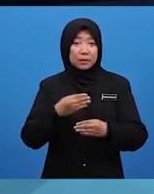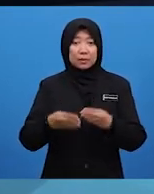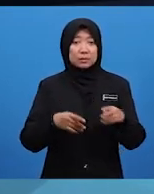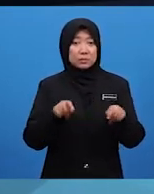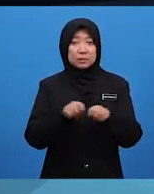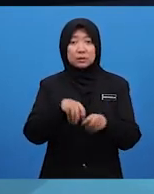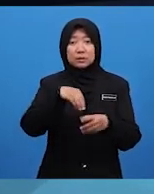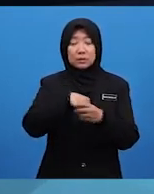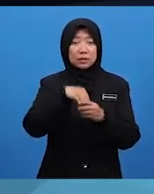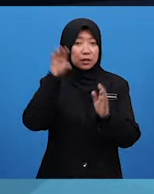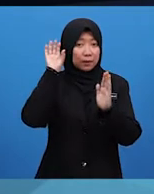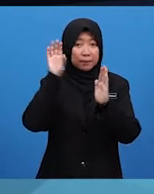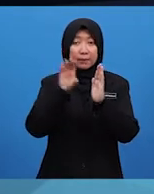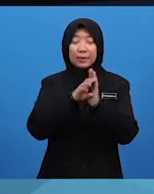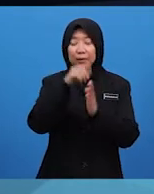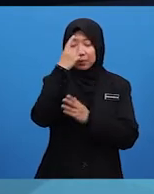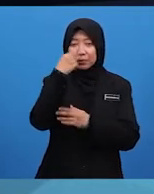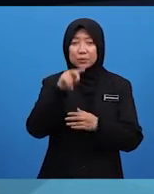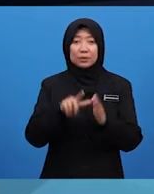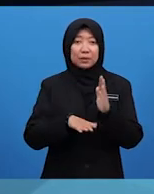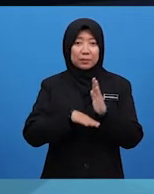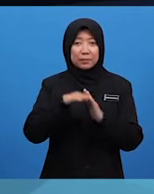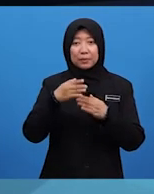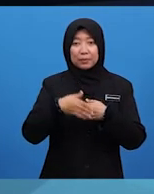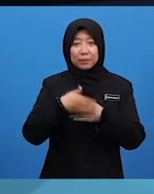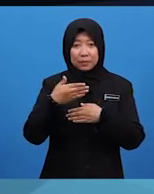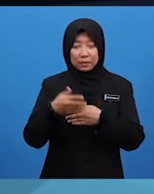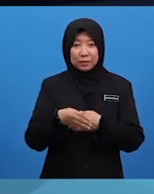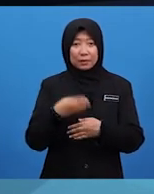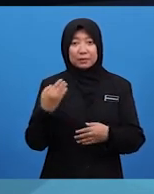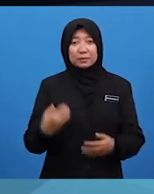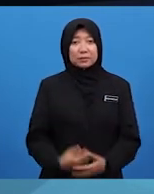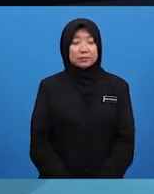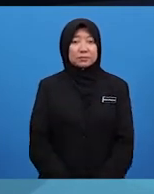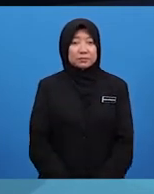seperti dalam gambar untuk lebih mudah.